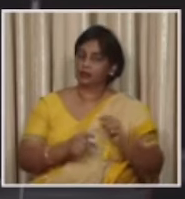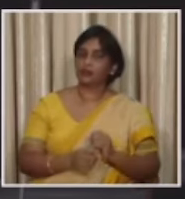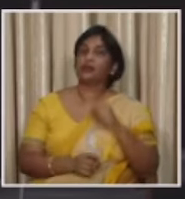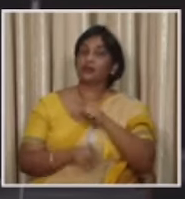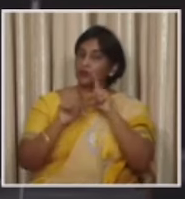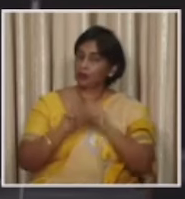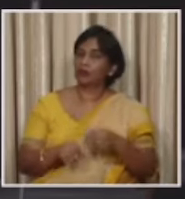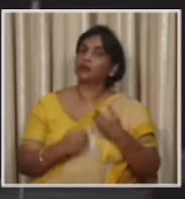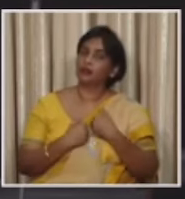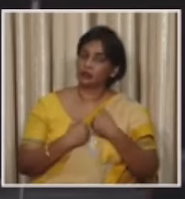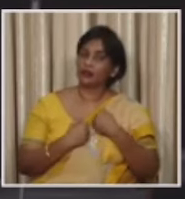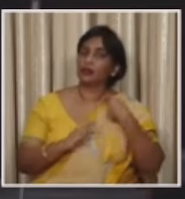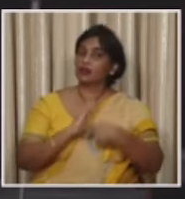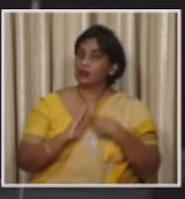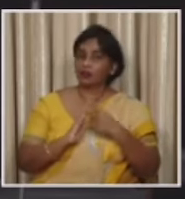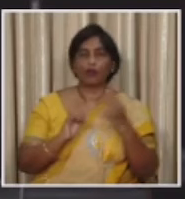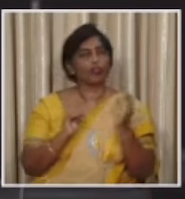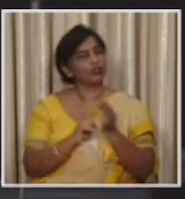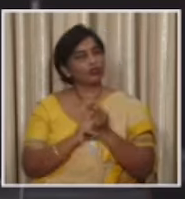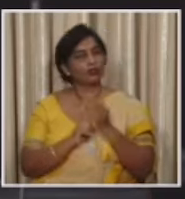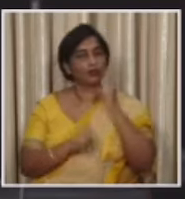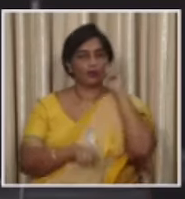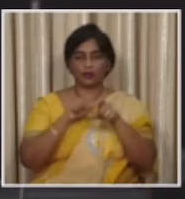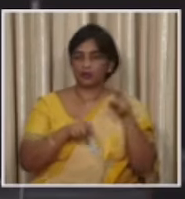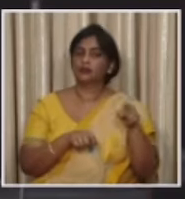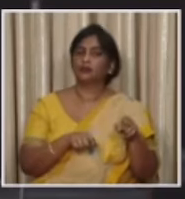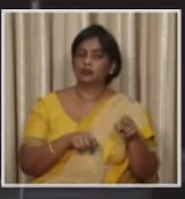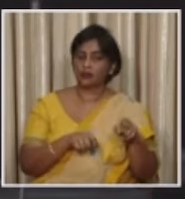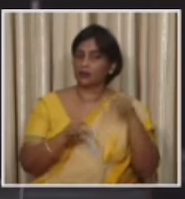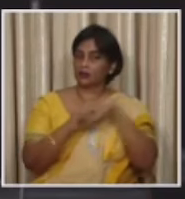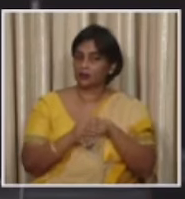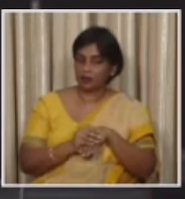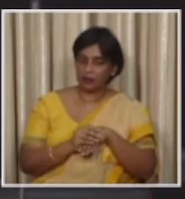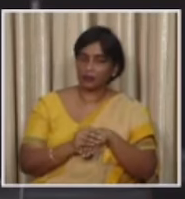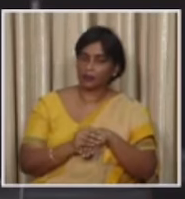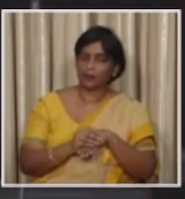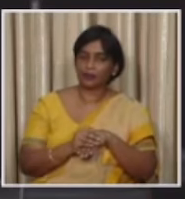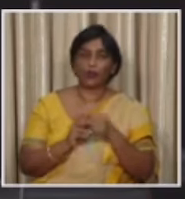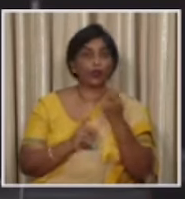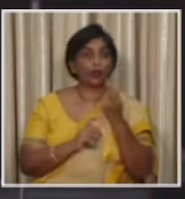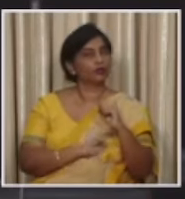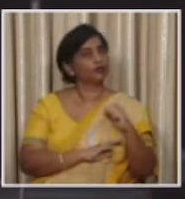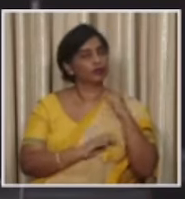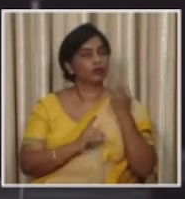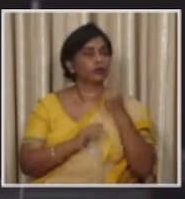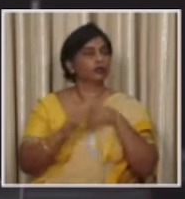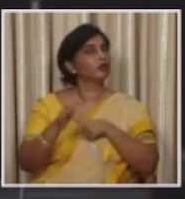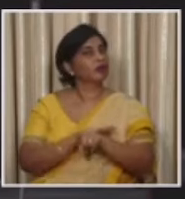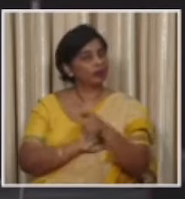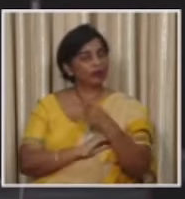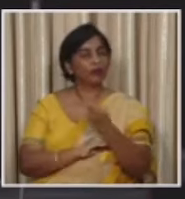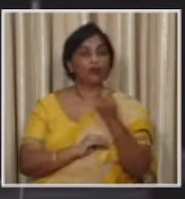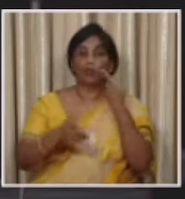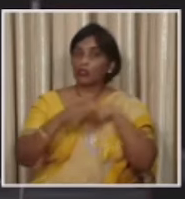ඒ හරහා අපි මේ රටේ දිලිඳුම කණ්ඩායම තුල ෆයිනෑන්ෂල් ඉන්ක්ලූෂන්